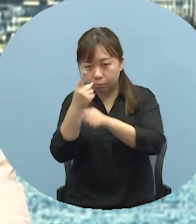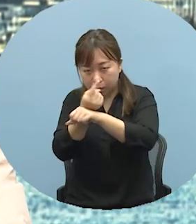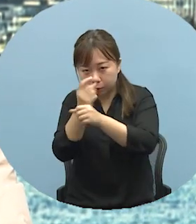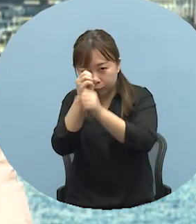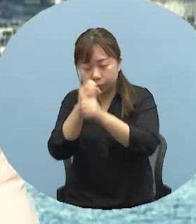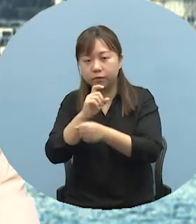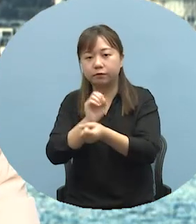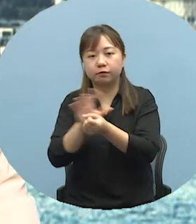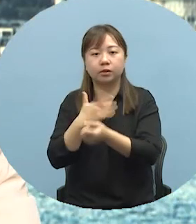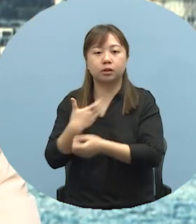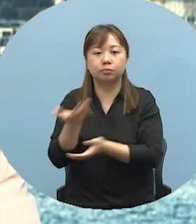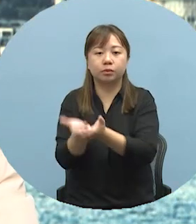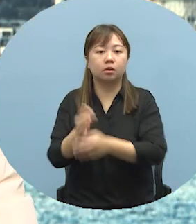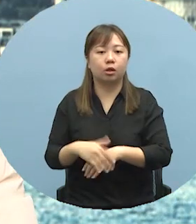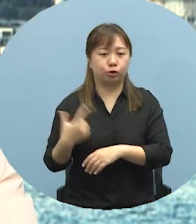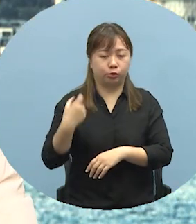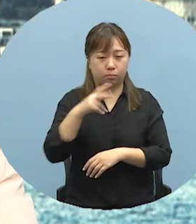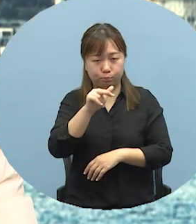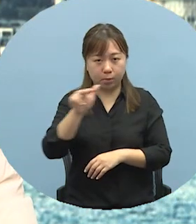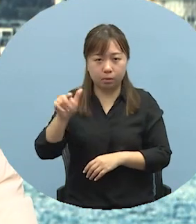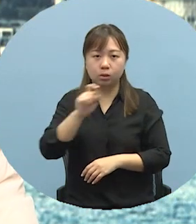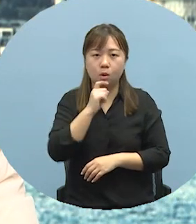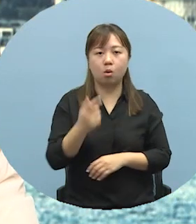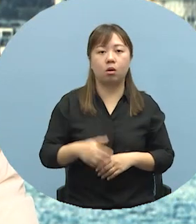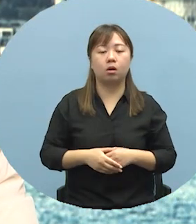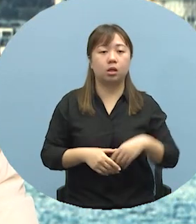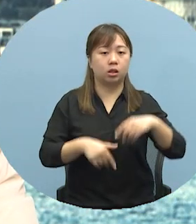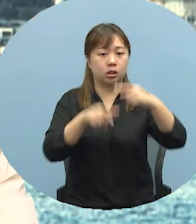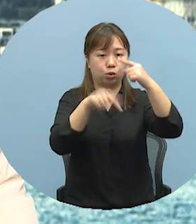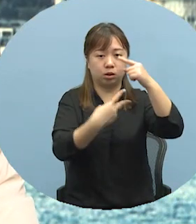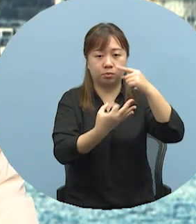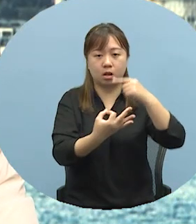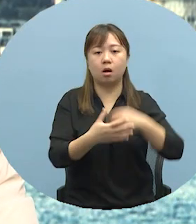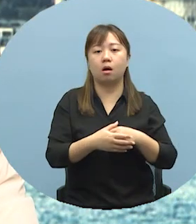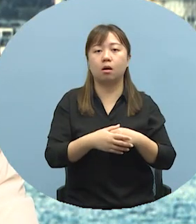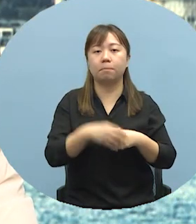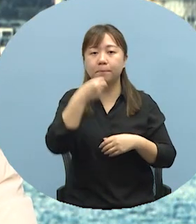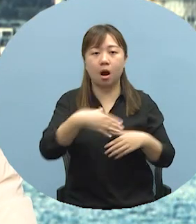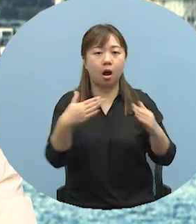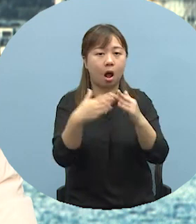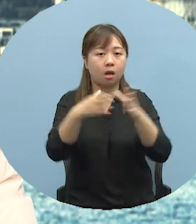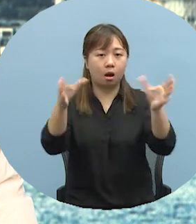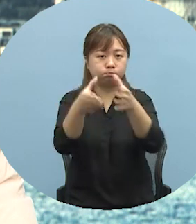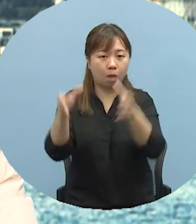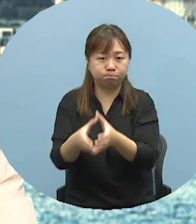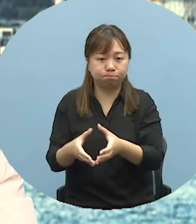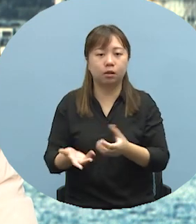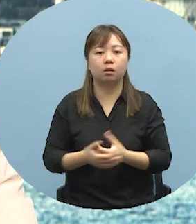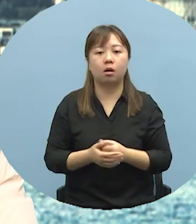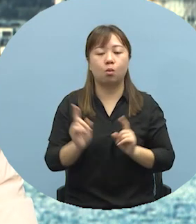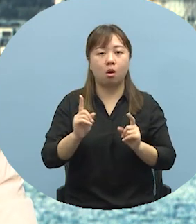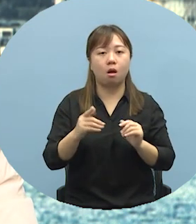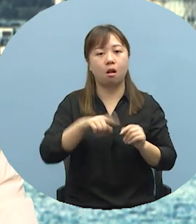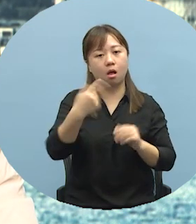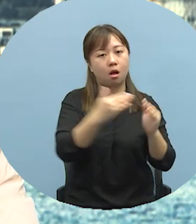個案嘅。今日啲個案入邊都見到有好多係喺23號有啲家庭聚會嘅個案啦嚇，即係喺啲跨